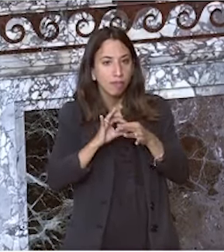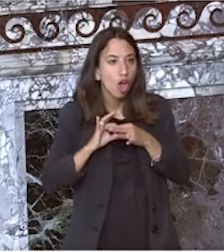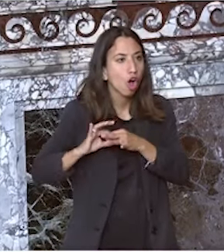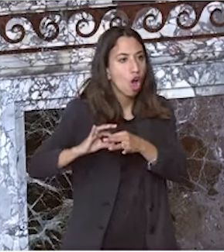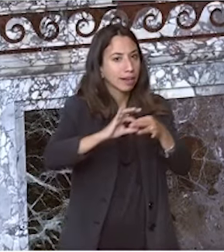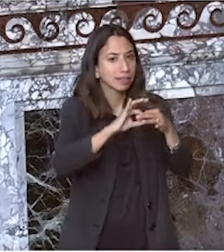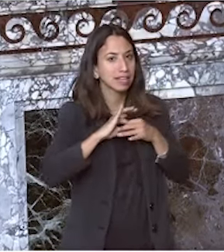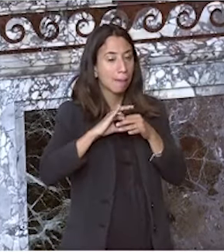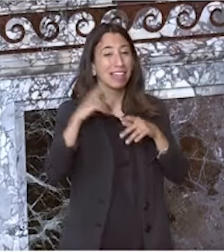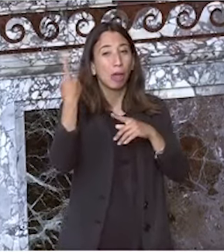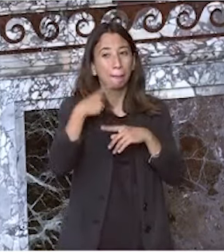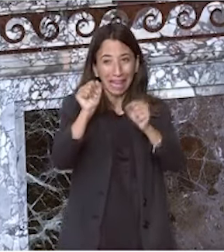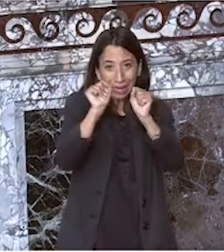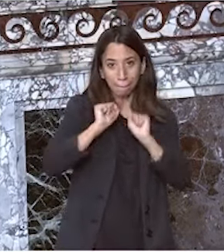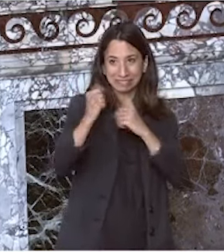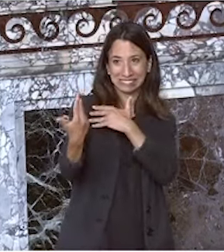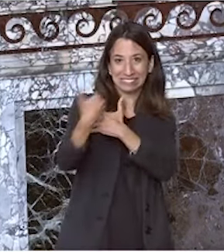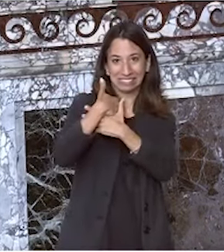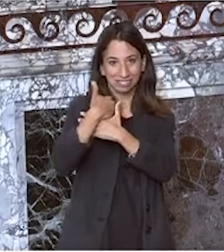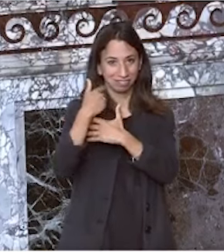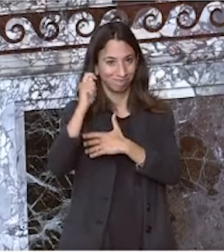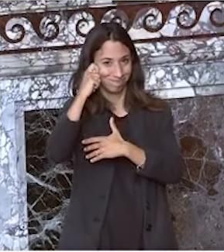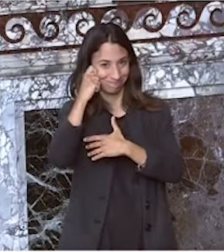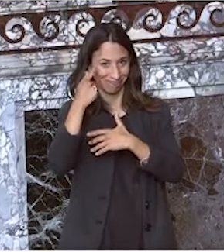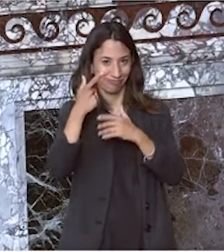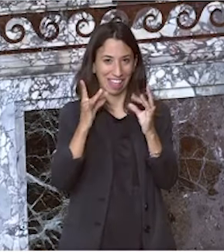contrasto agli attacchi su ampia scala.